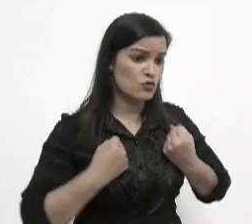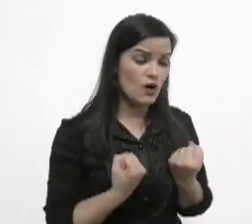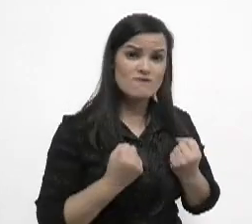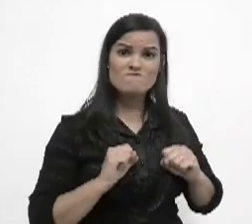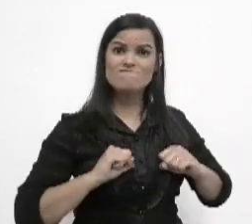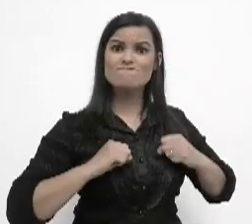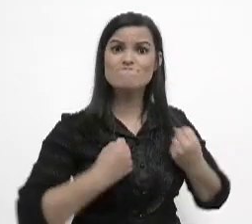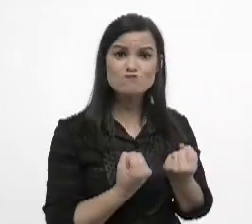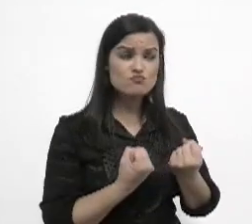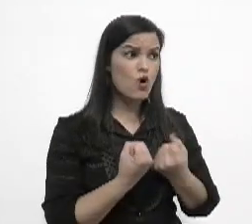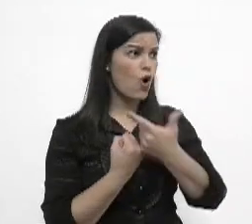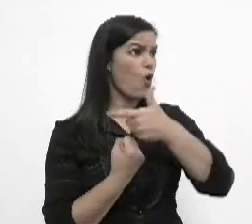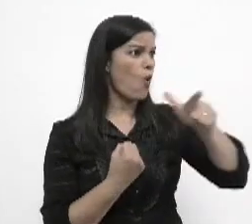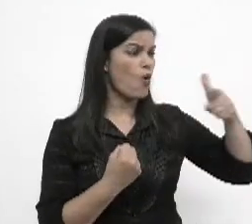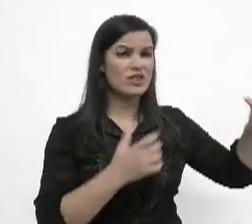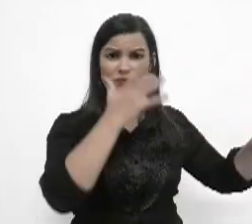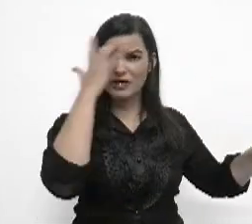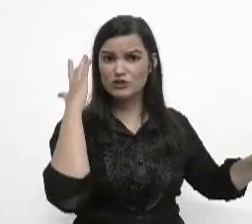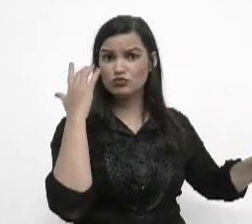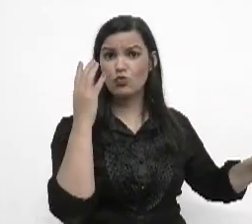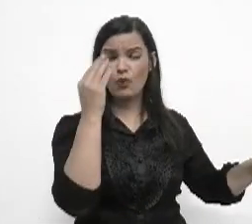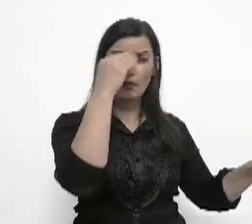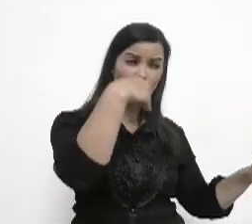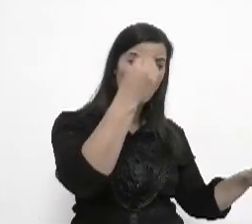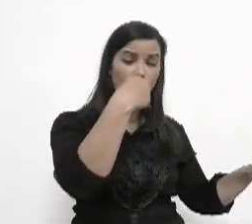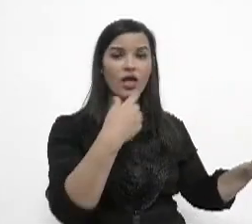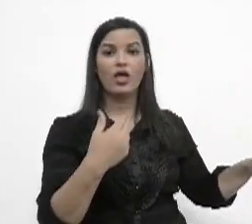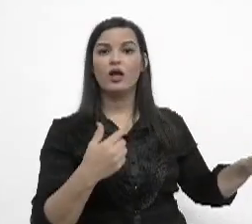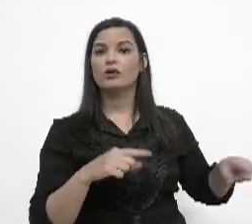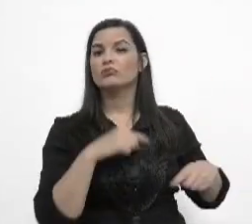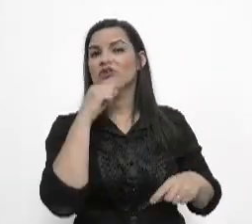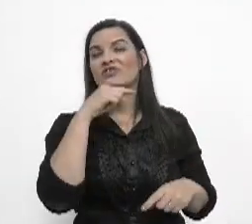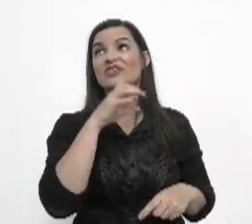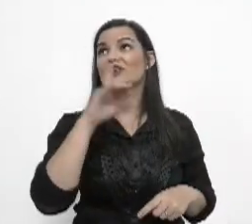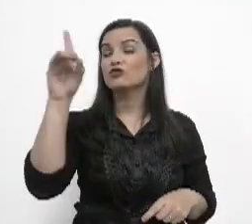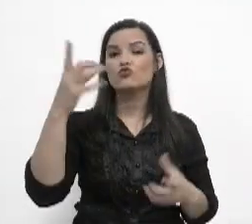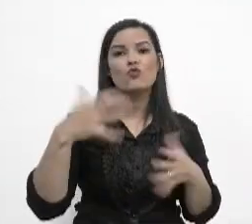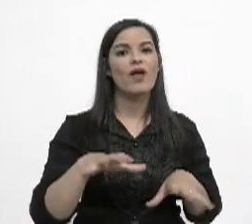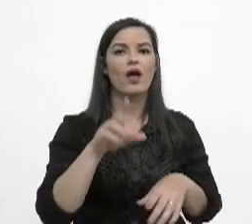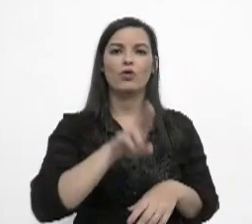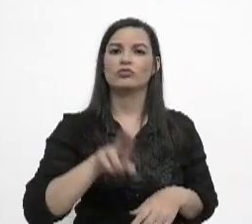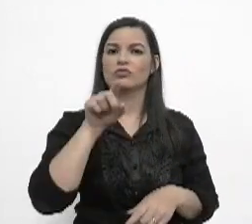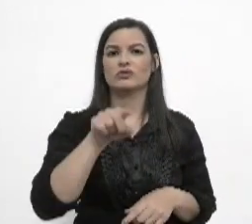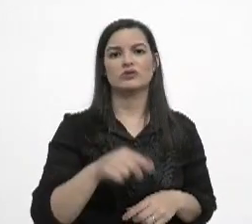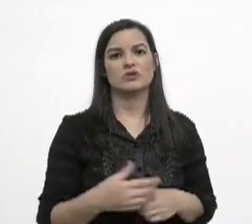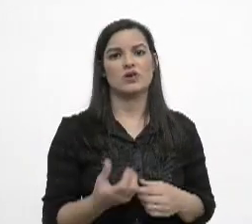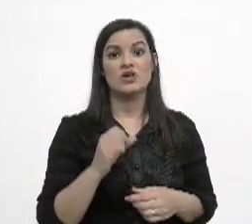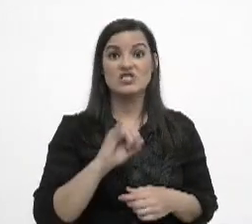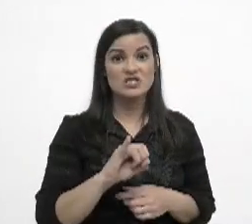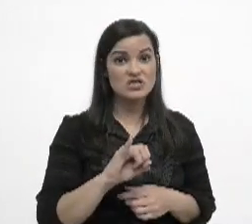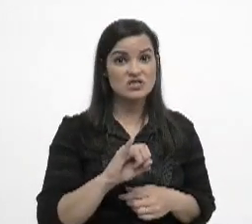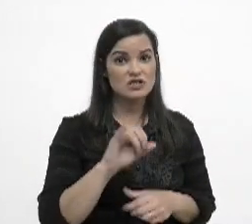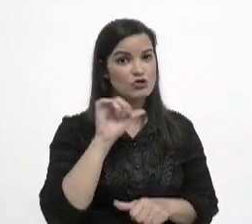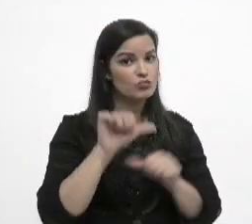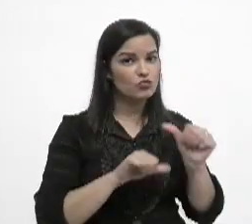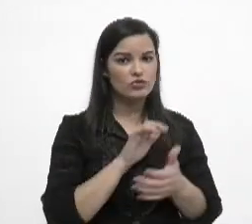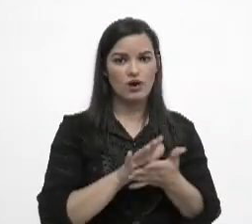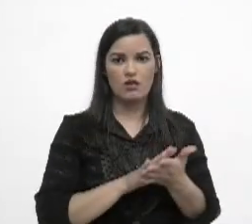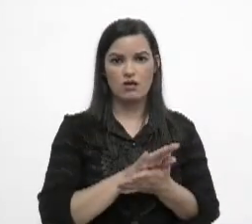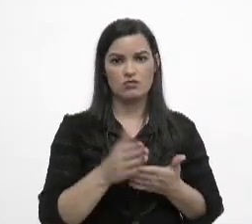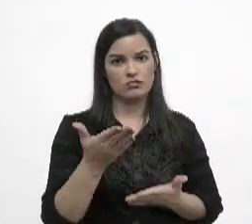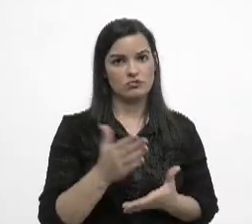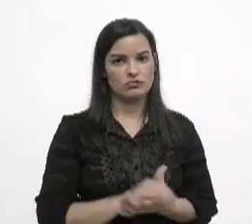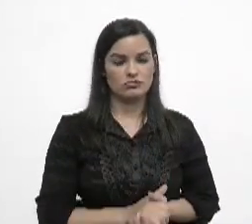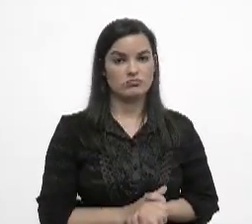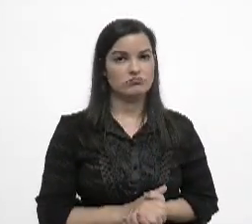imenso comparado a muitas outras pessoas, você não será usado por Deus. 하나님의 사람으로 쓰임 받기 위해서는 다시 보는 일이